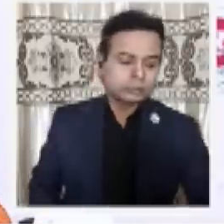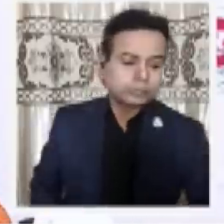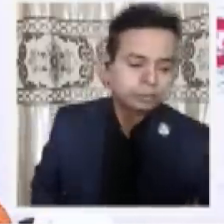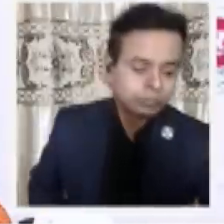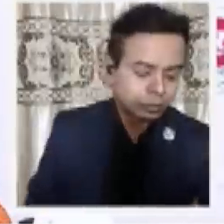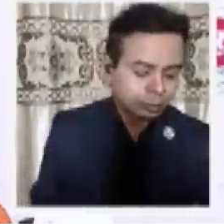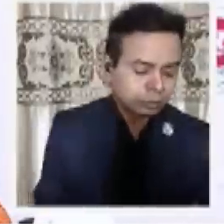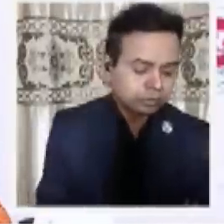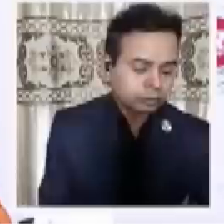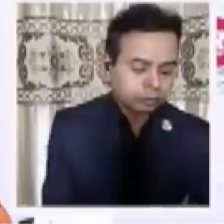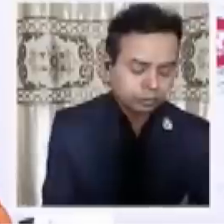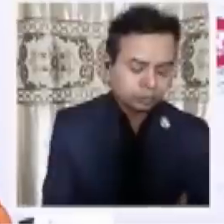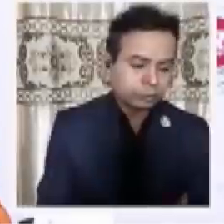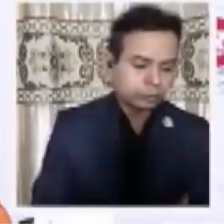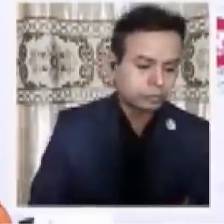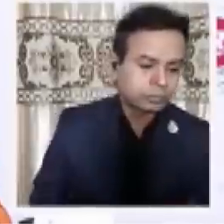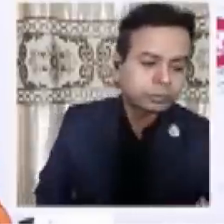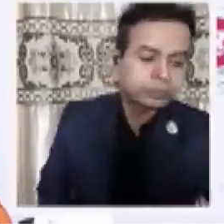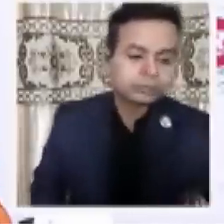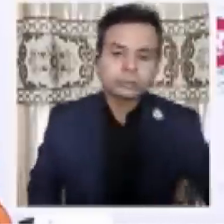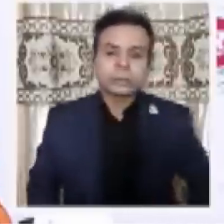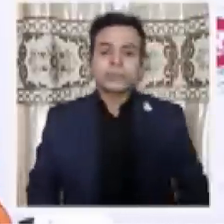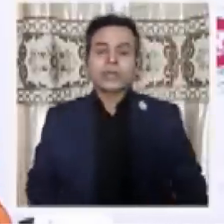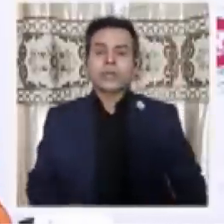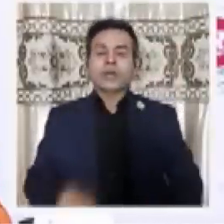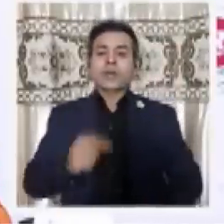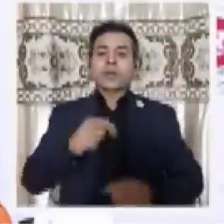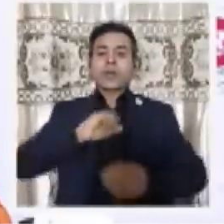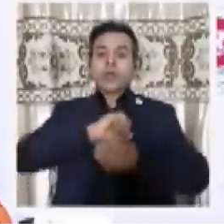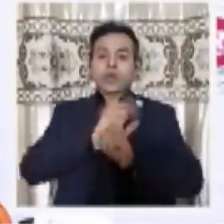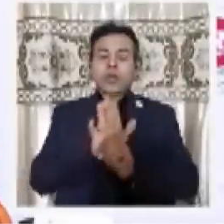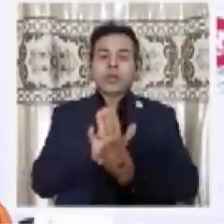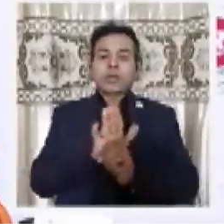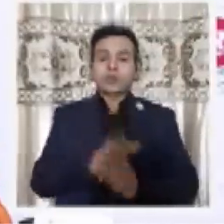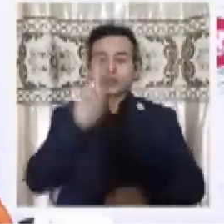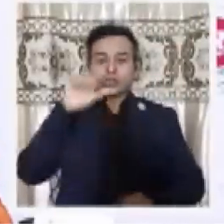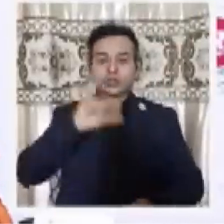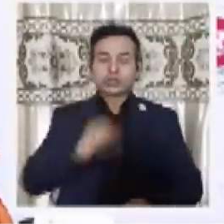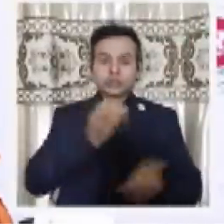আপনাদের সামনে হাজির হয়েছি। আজ 7 জুলাই 2020, 23/8/1427।